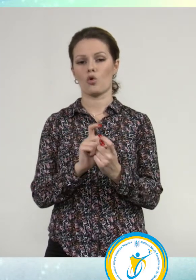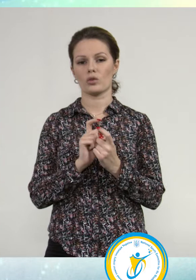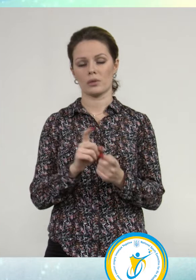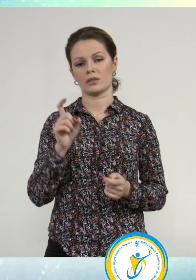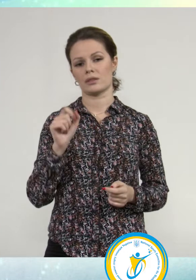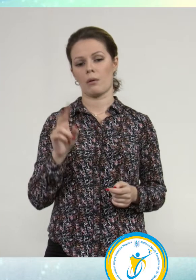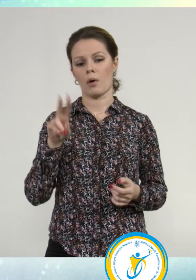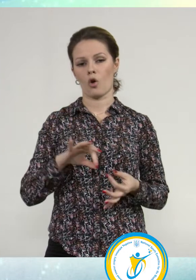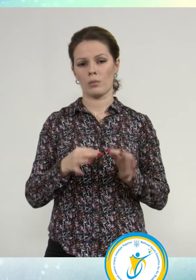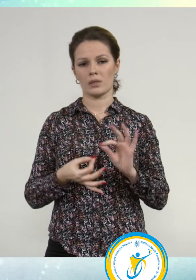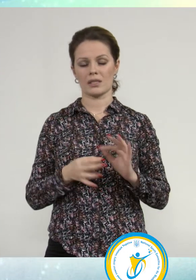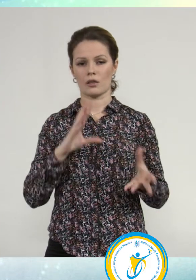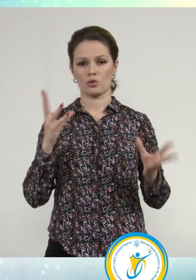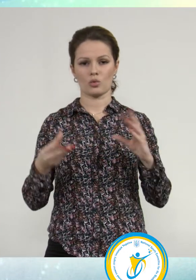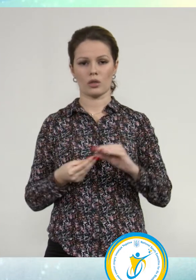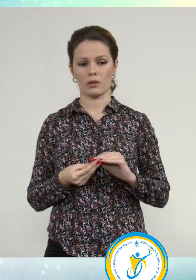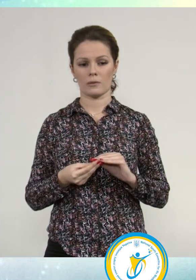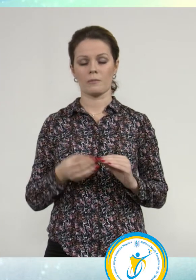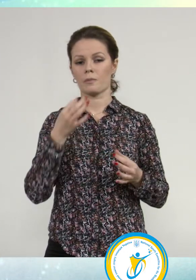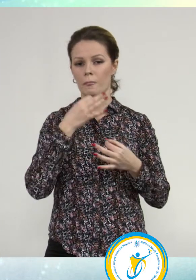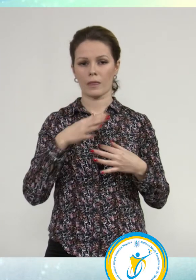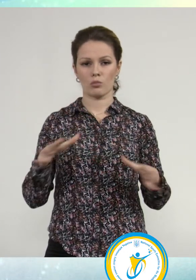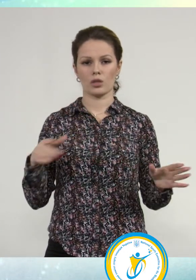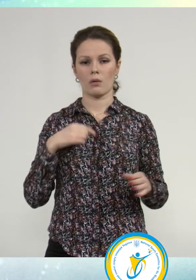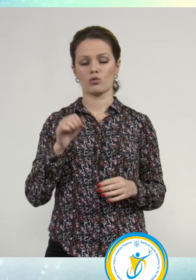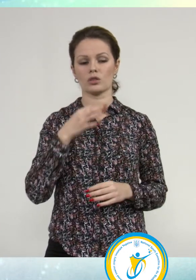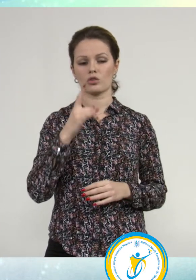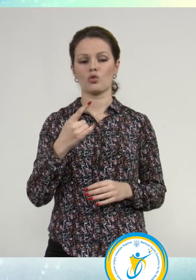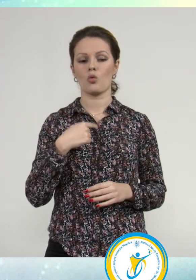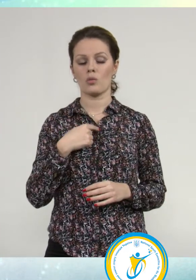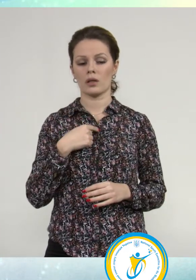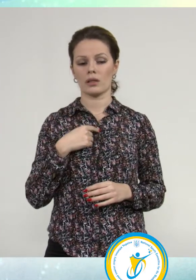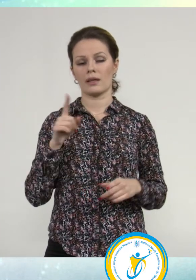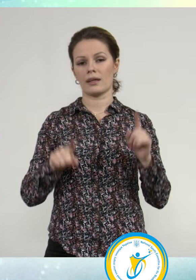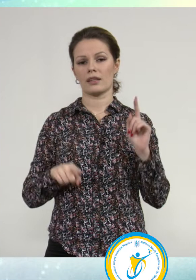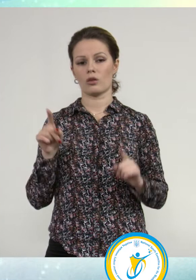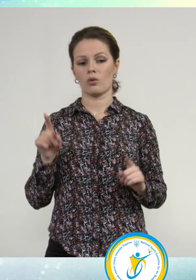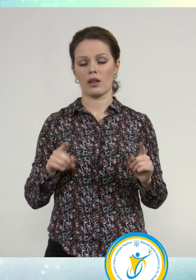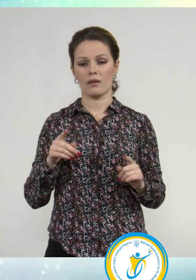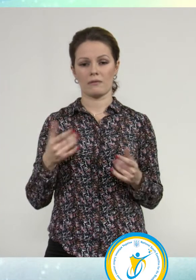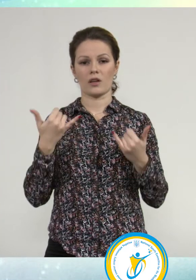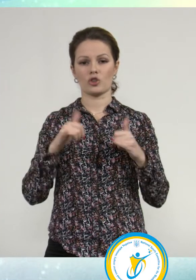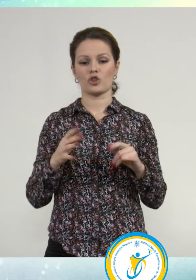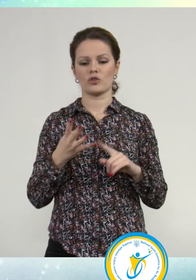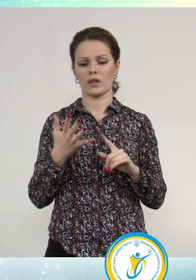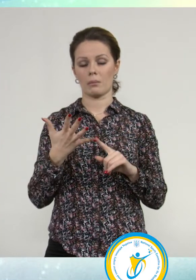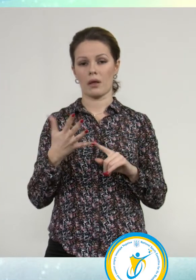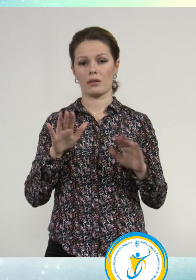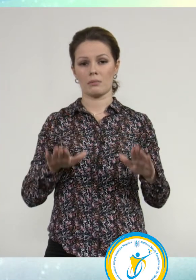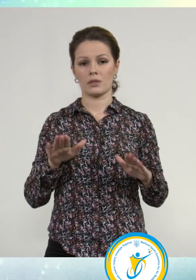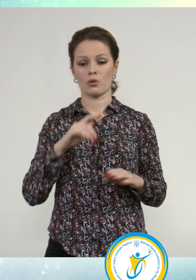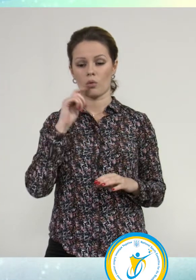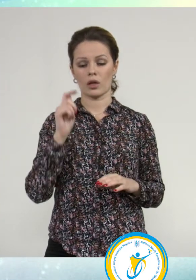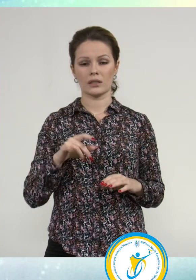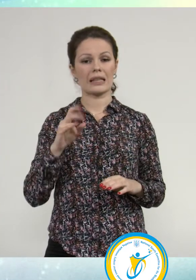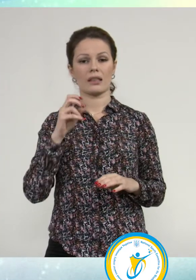за паралімпійський результат. До речі, будь-який. Я можу сказати, що мене інколи вражають 4-5 місце і